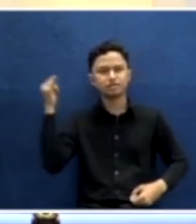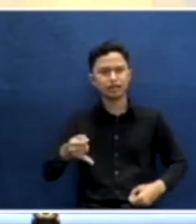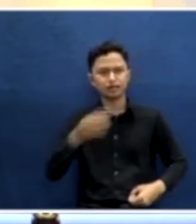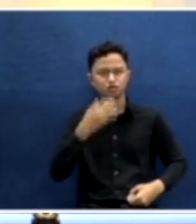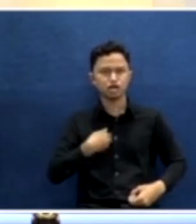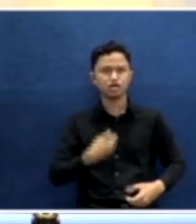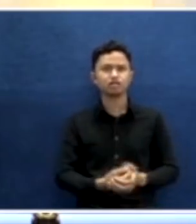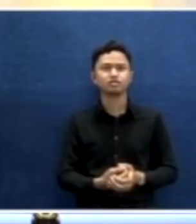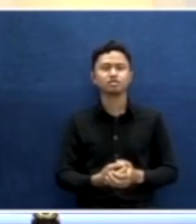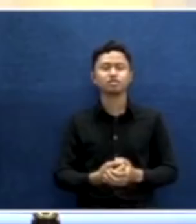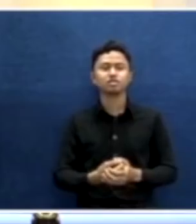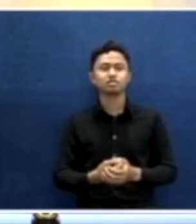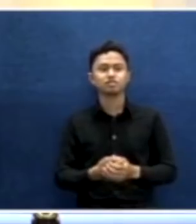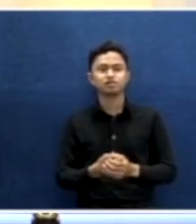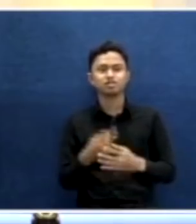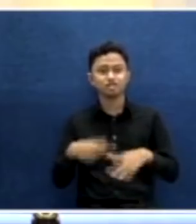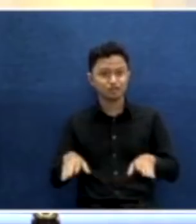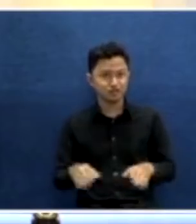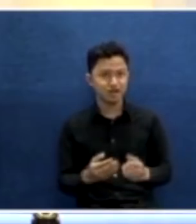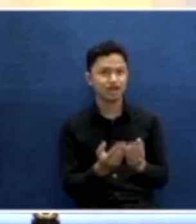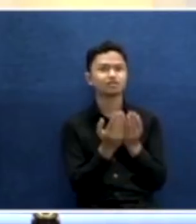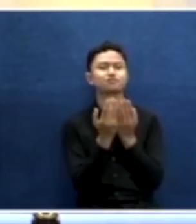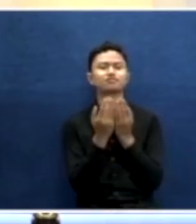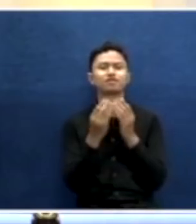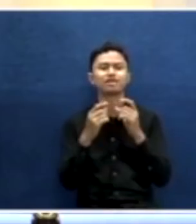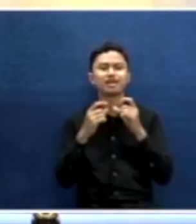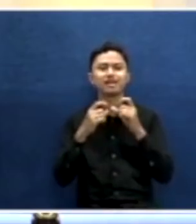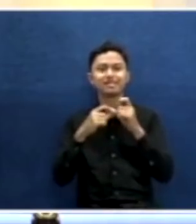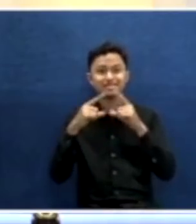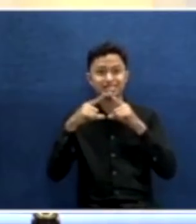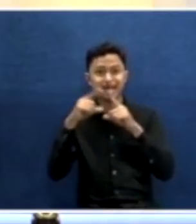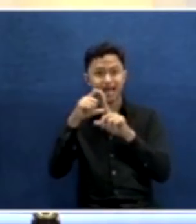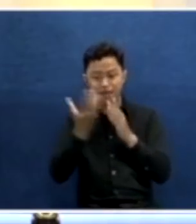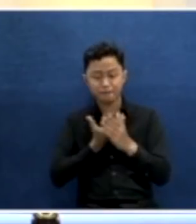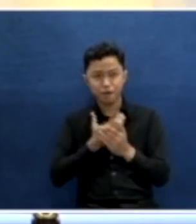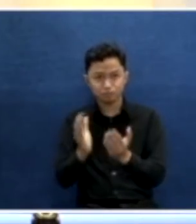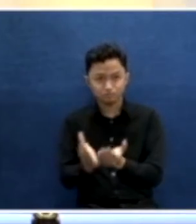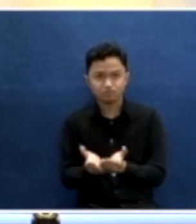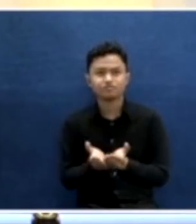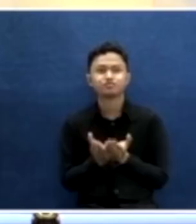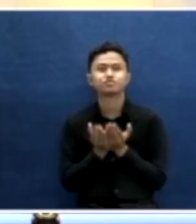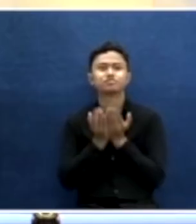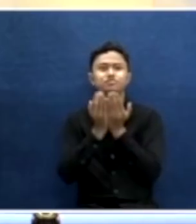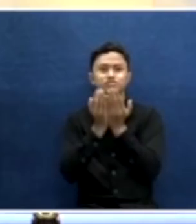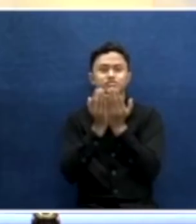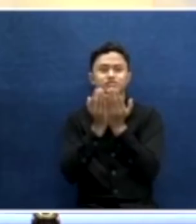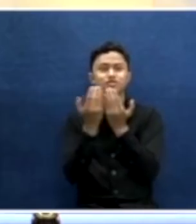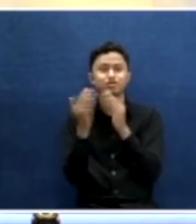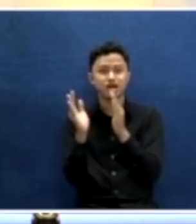meminta keadilan bagi Ali ketika di hujan belum turun tangannya saat bin Abi waqqash apa yang terjadi